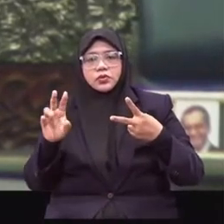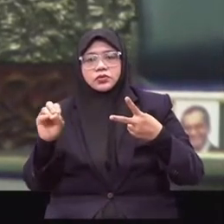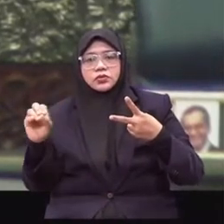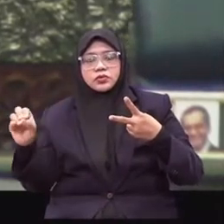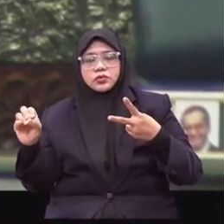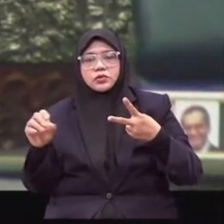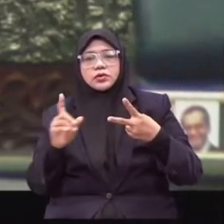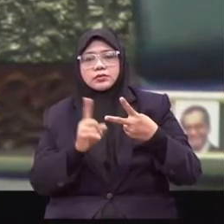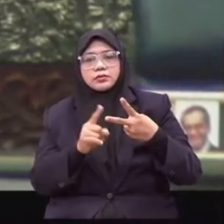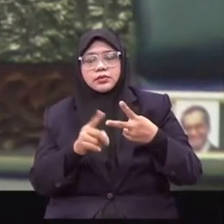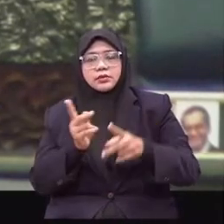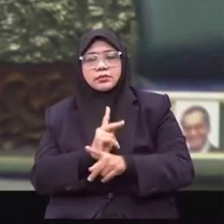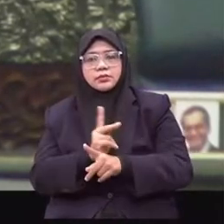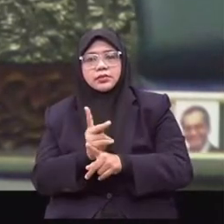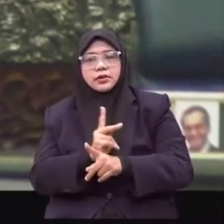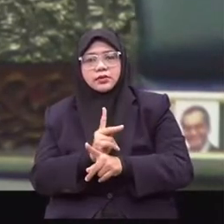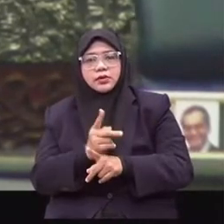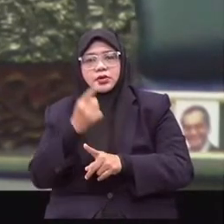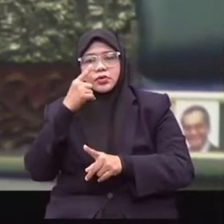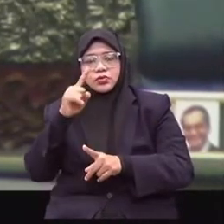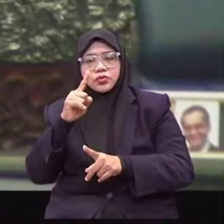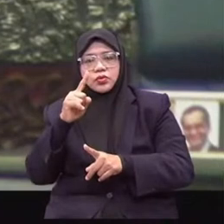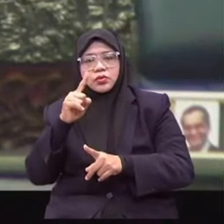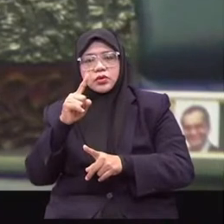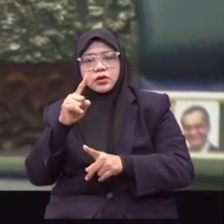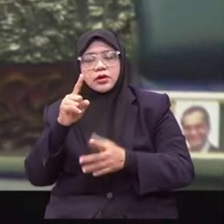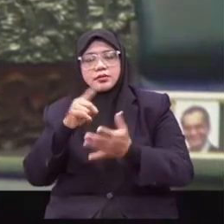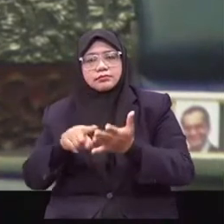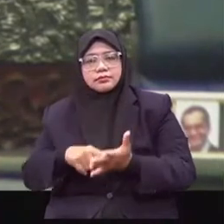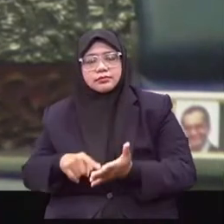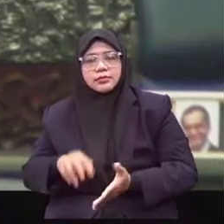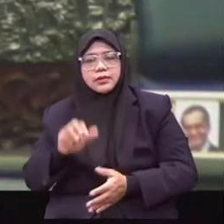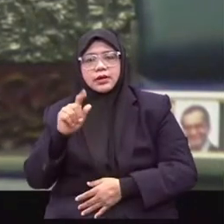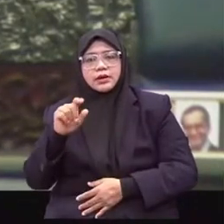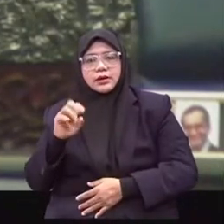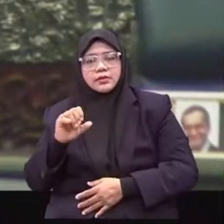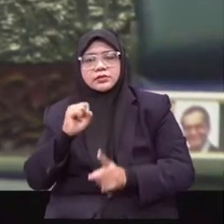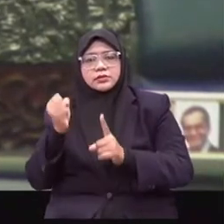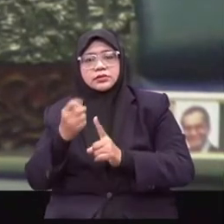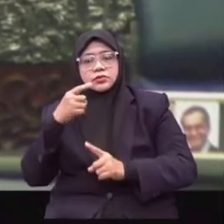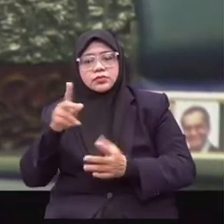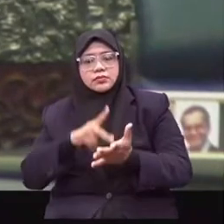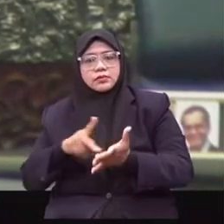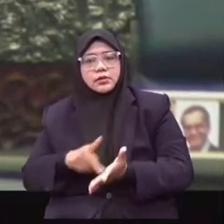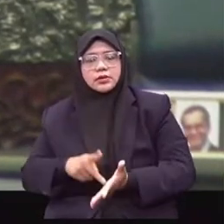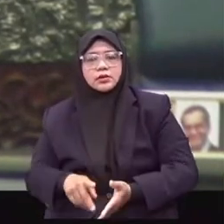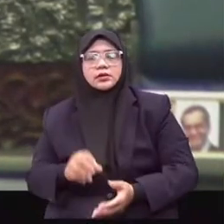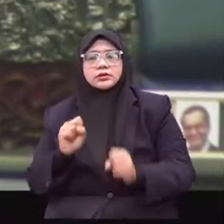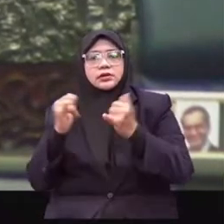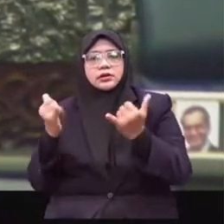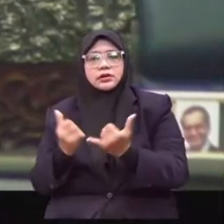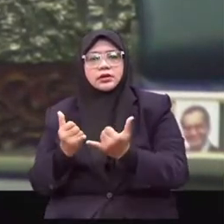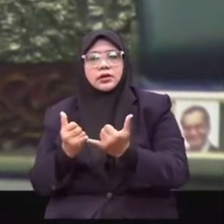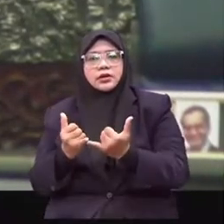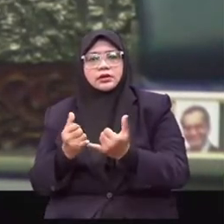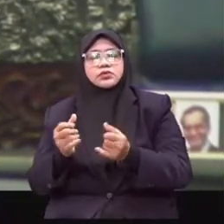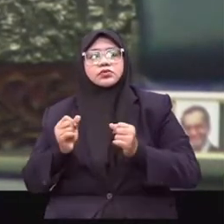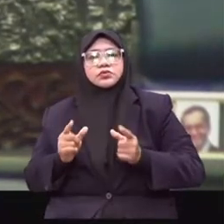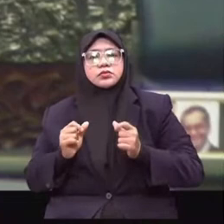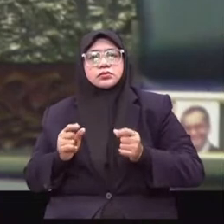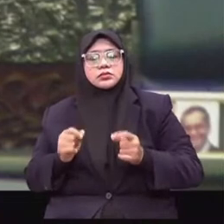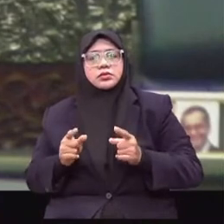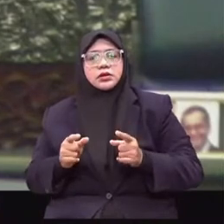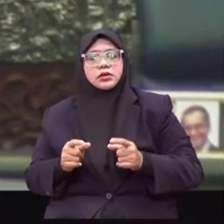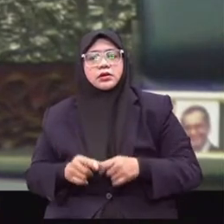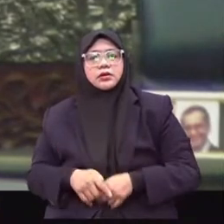07200 pengawal seliaan alam kita adalah berbelanjaan untuk membayar satu Serikat konsesi swasta